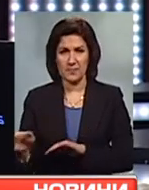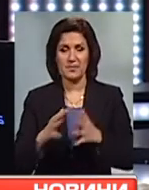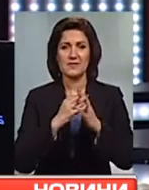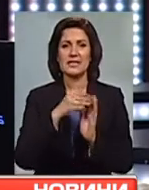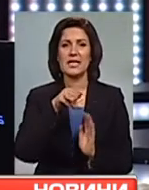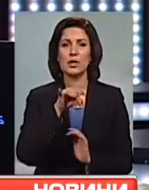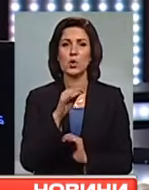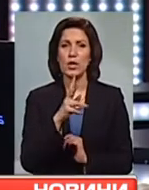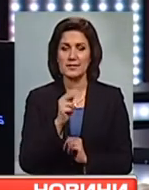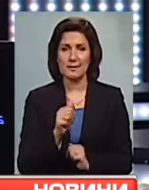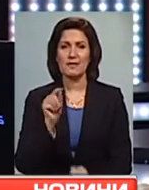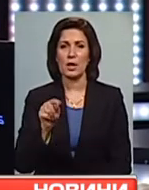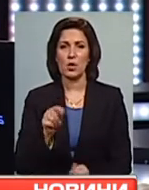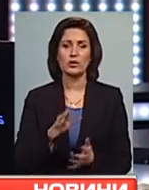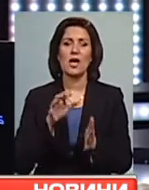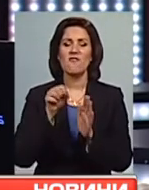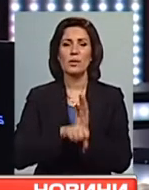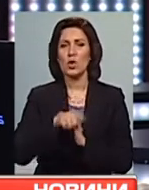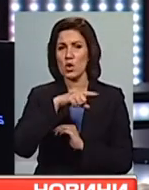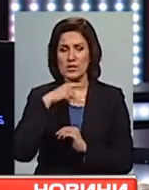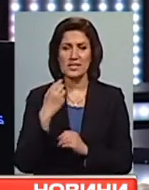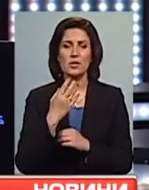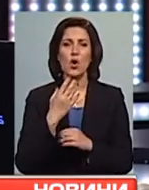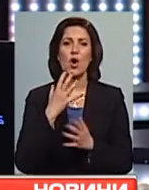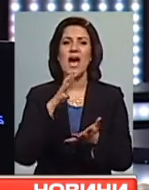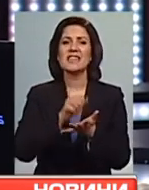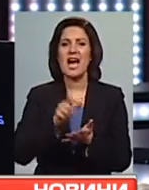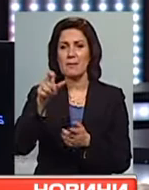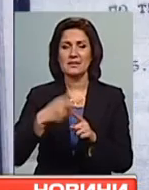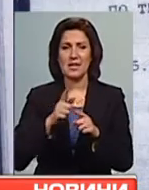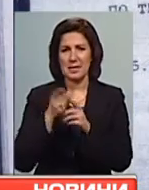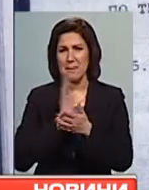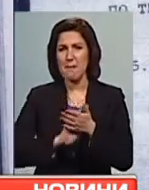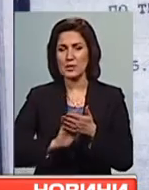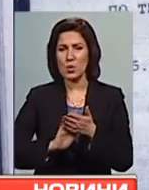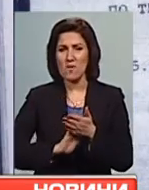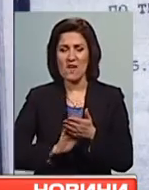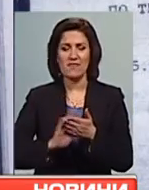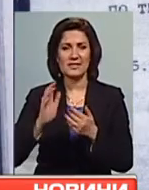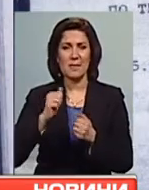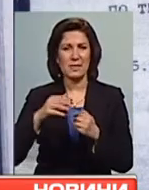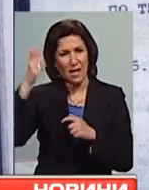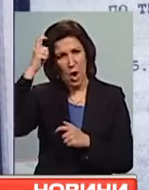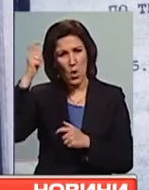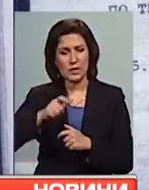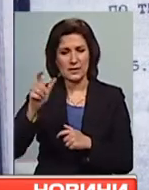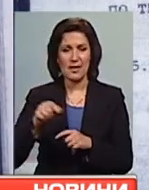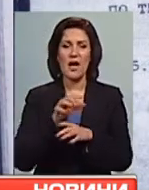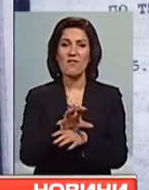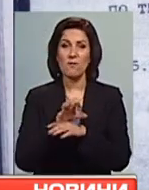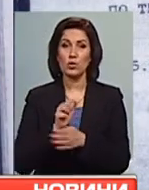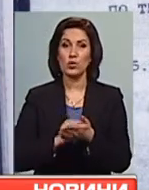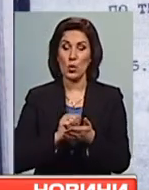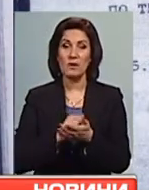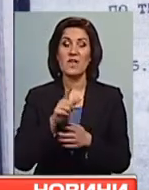У селі Троїцьке на Луганщині вбито російського найманця, який маскувався під місцевого козака. На сайті губернатора Луганщини фото документів, які були у